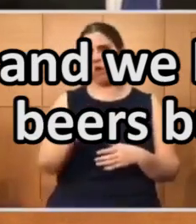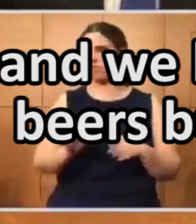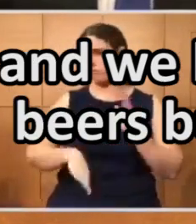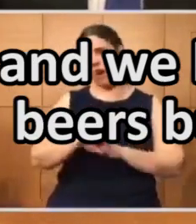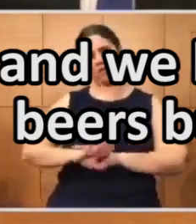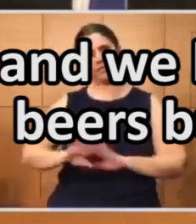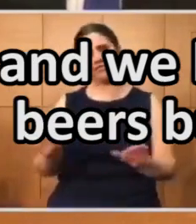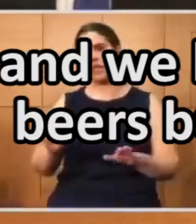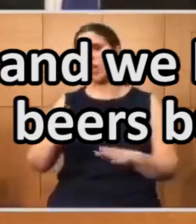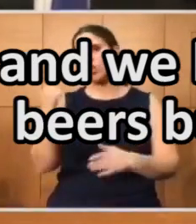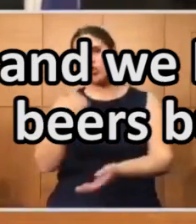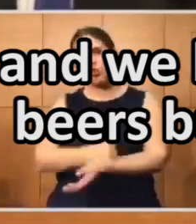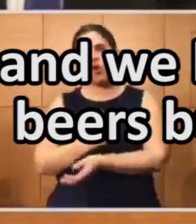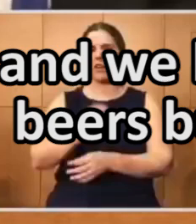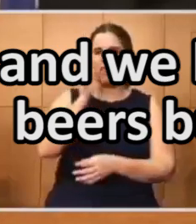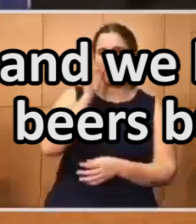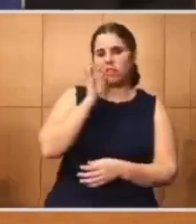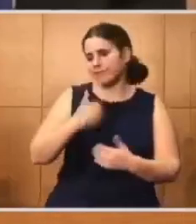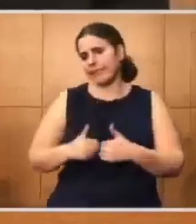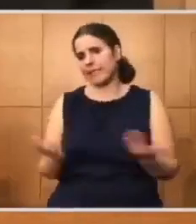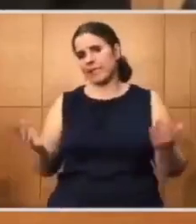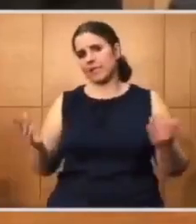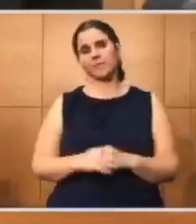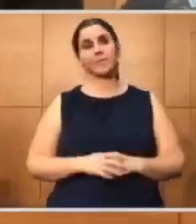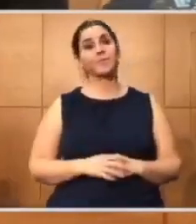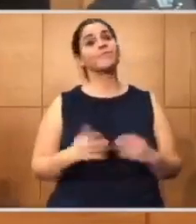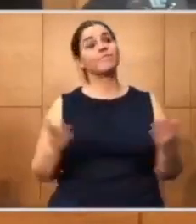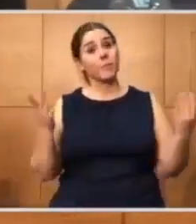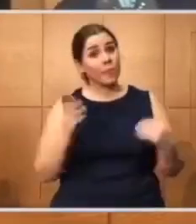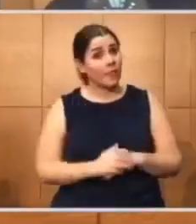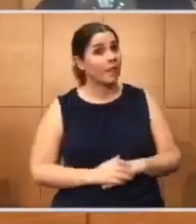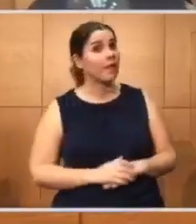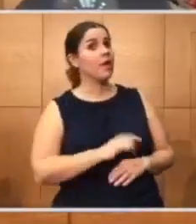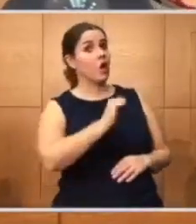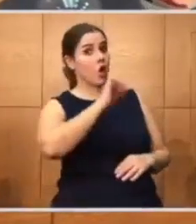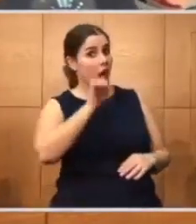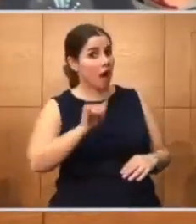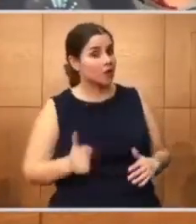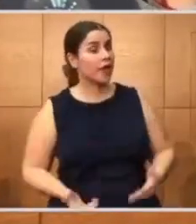maximum, co jsme dokázali. Michal Horáček.